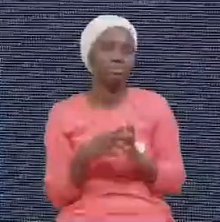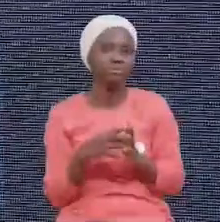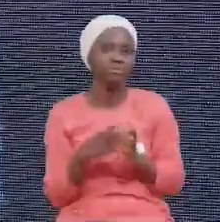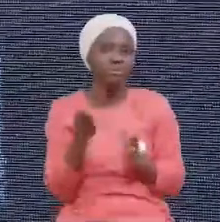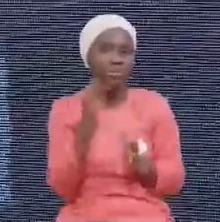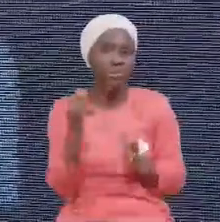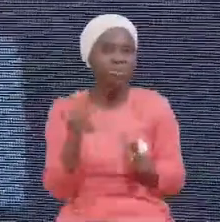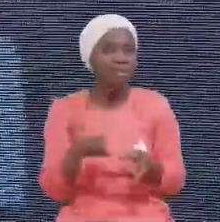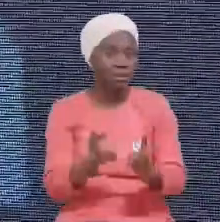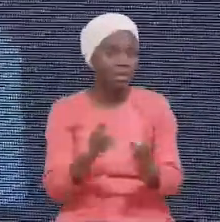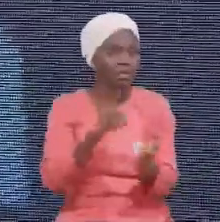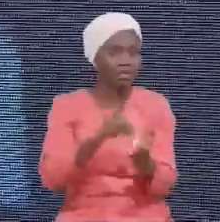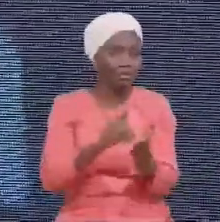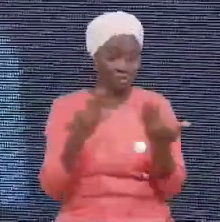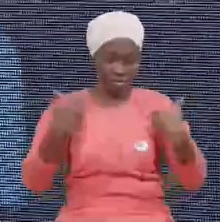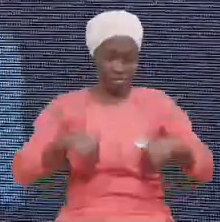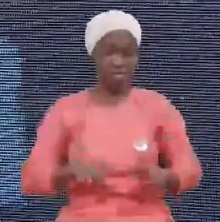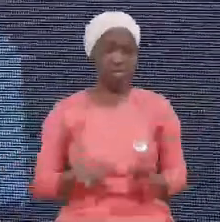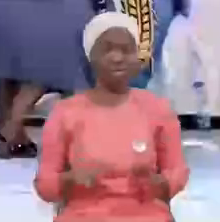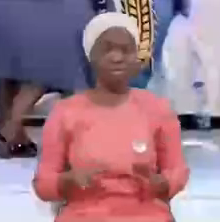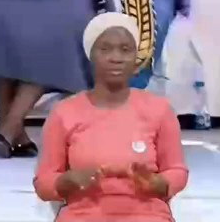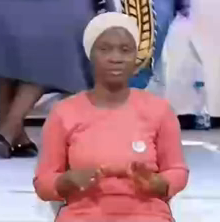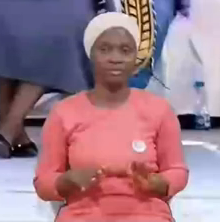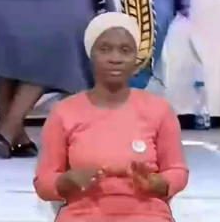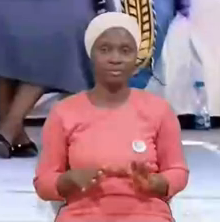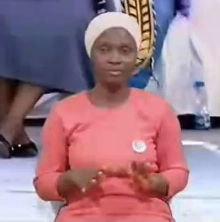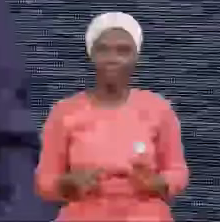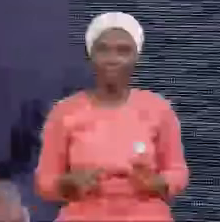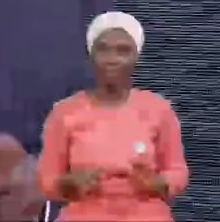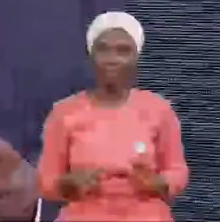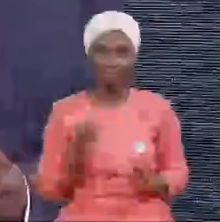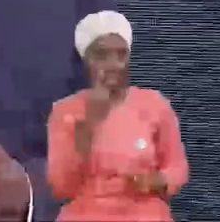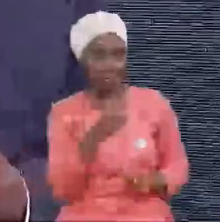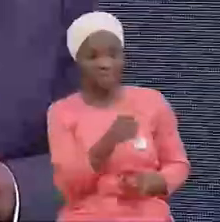Il y a une manière où le docteur s'habille.